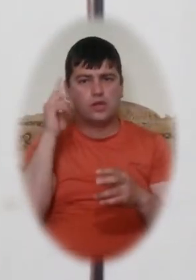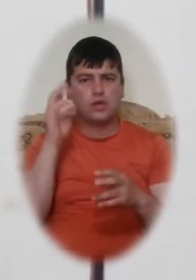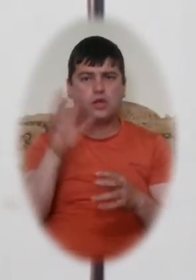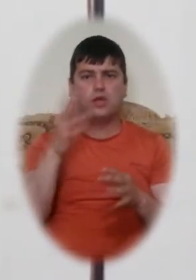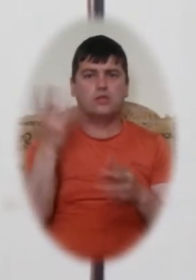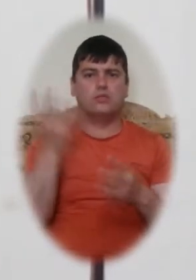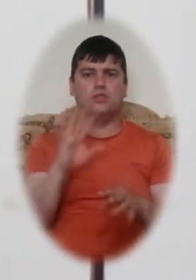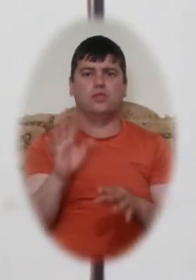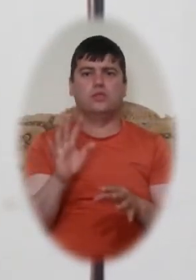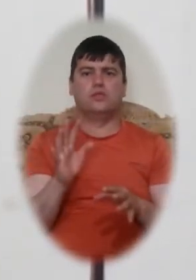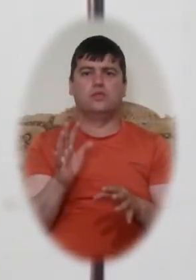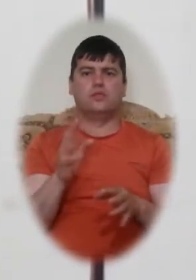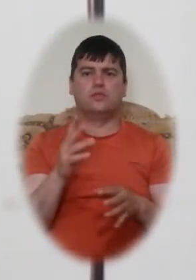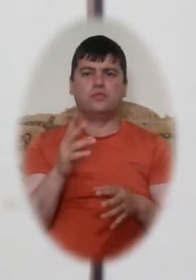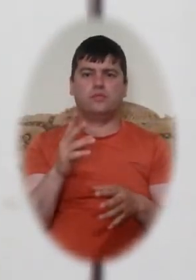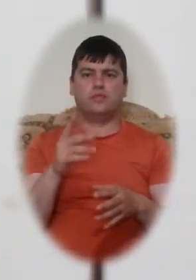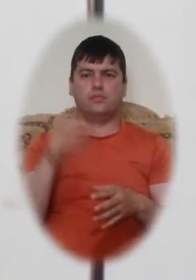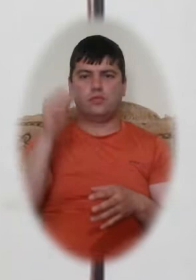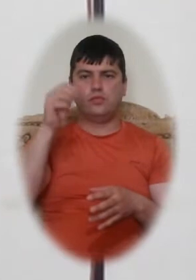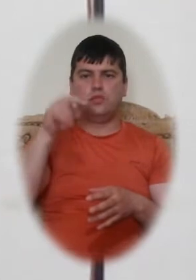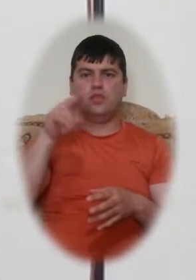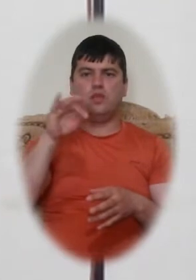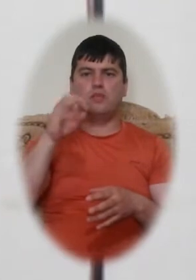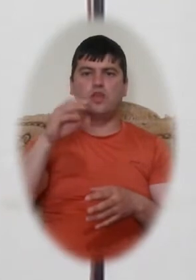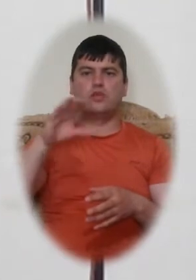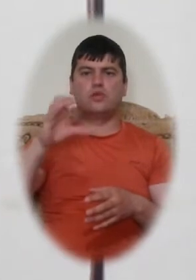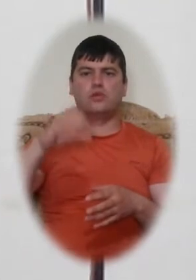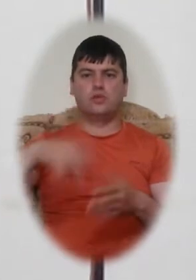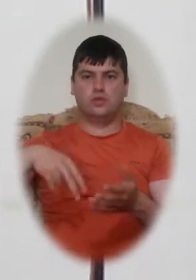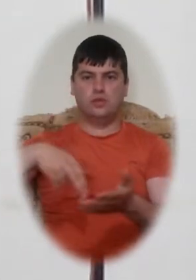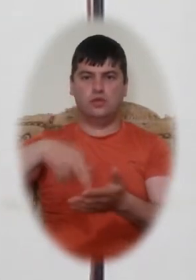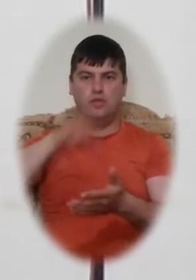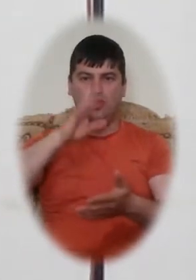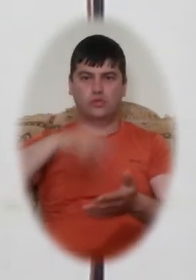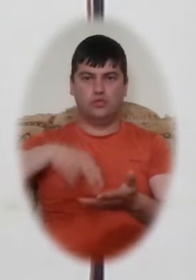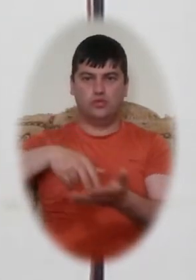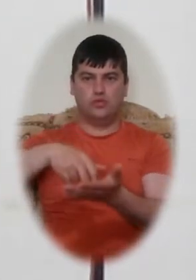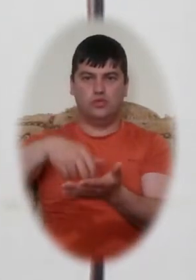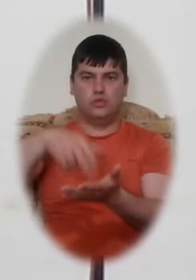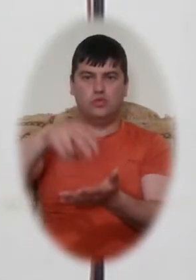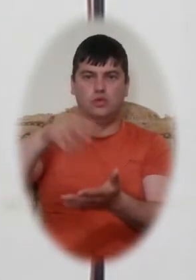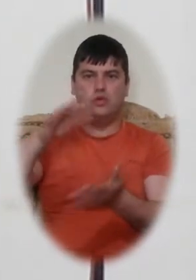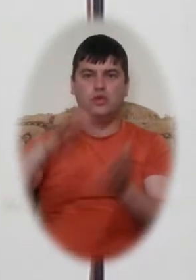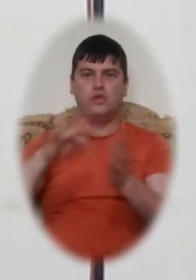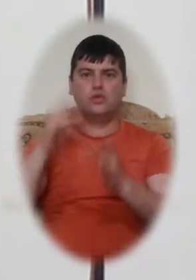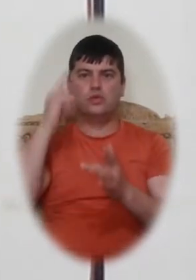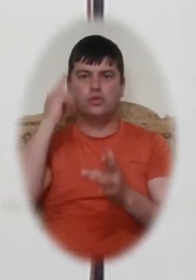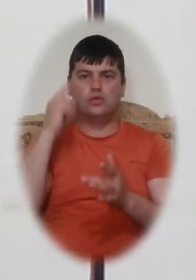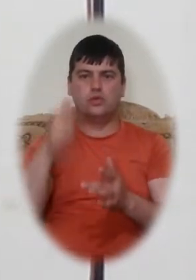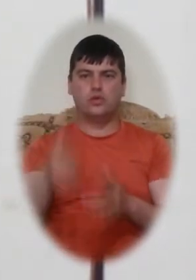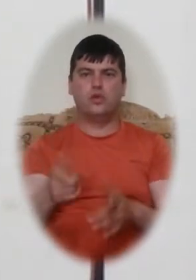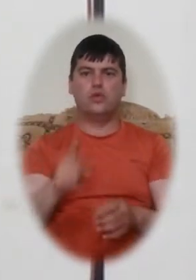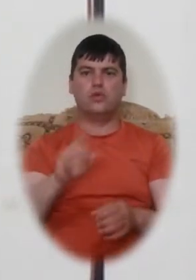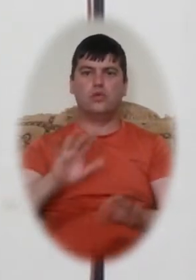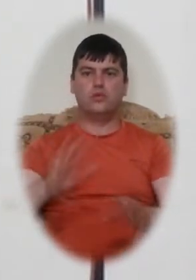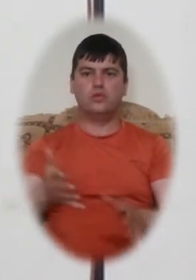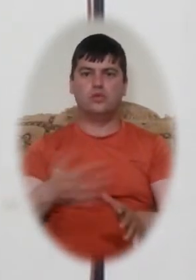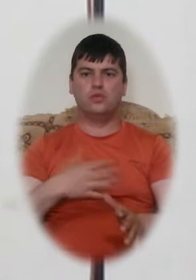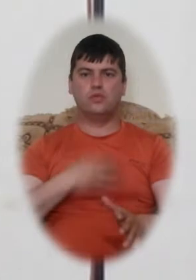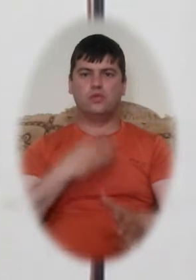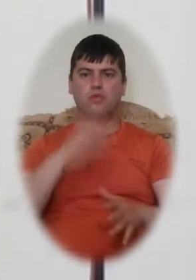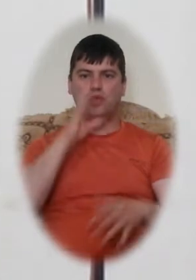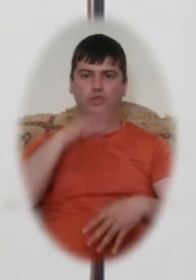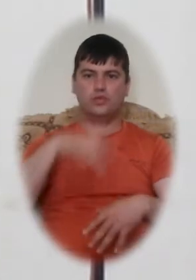եվ որ պետրոզ առակարը ժլի որով կայլեց, եվ գնաց համարյա հաստմ է Հիսուսին, մի պահ մտացերծ այ որդես ինչ եմ անը,